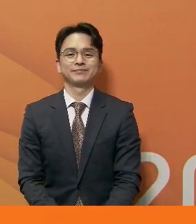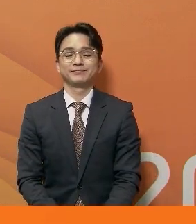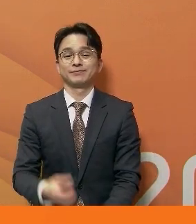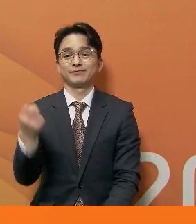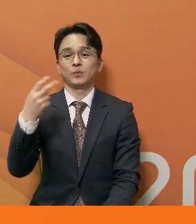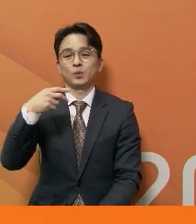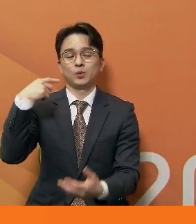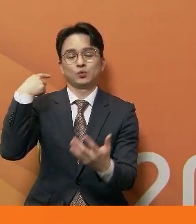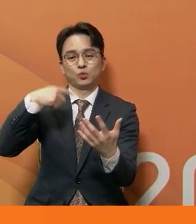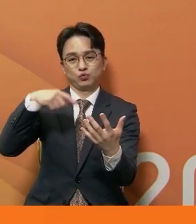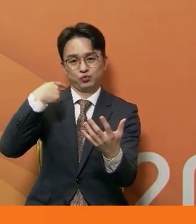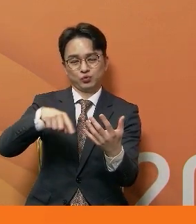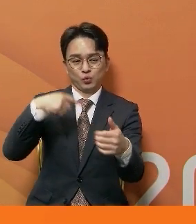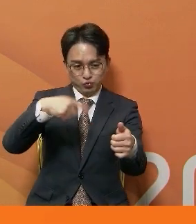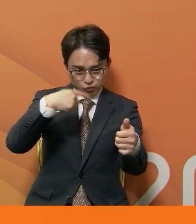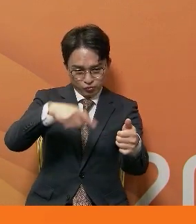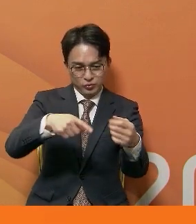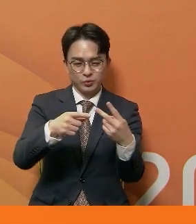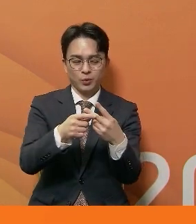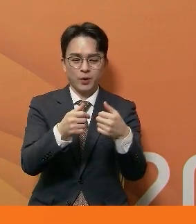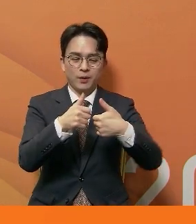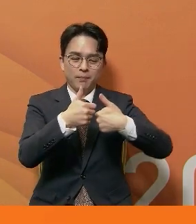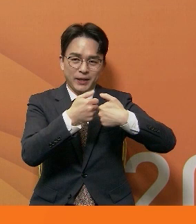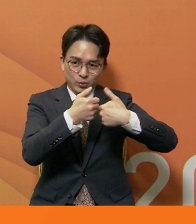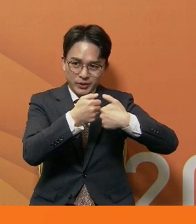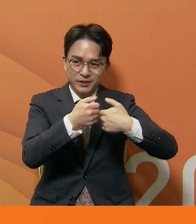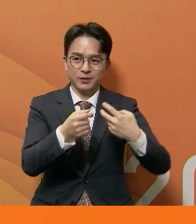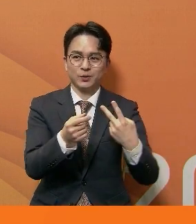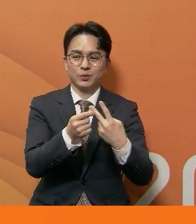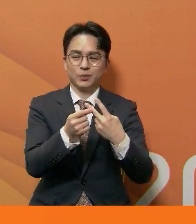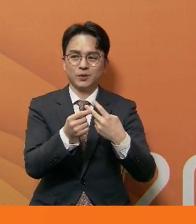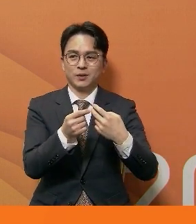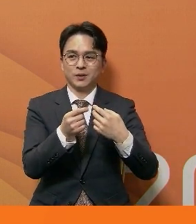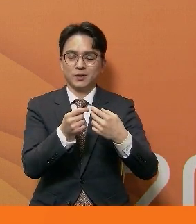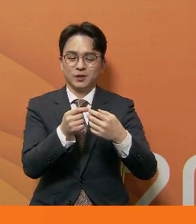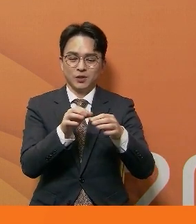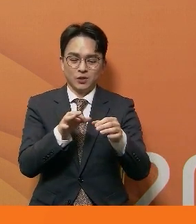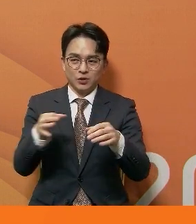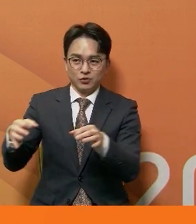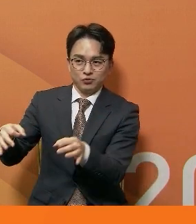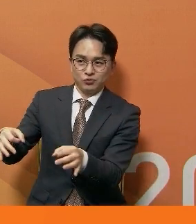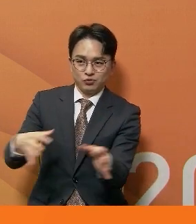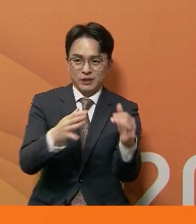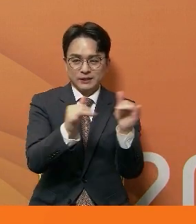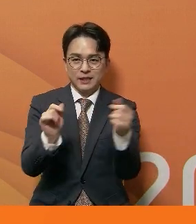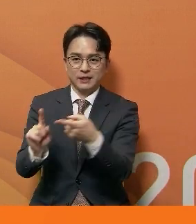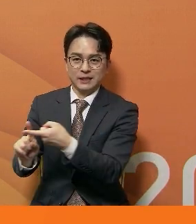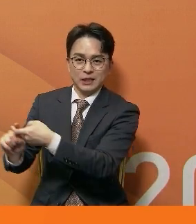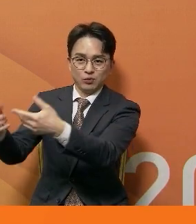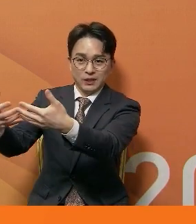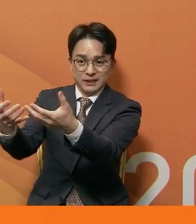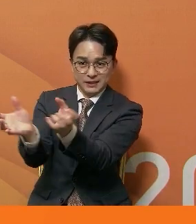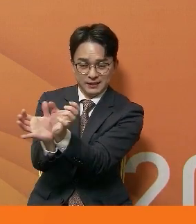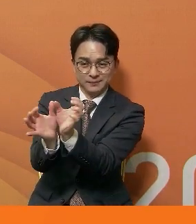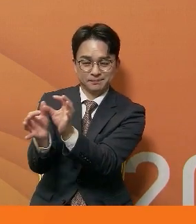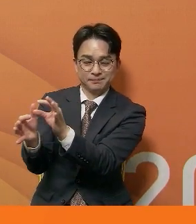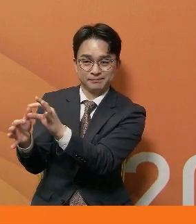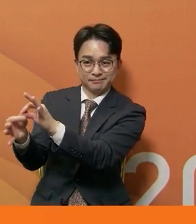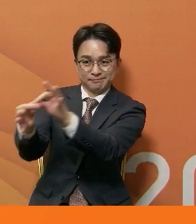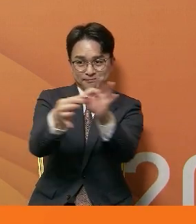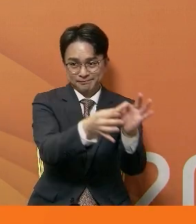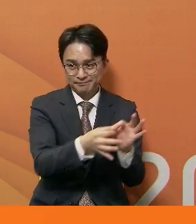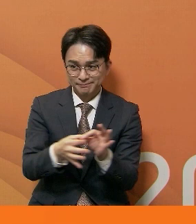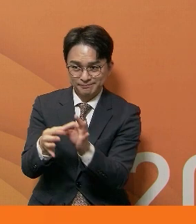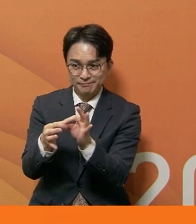또한 교육과 멘토링 그리고 컨설팅 투자자 네트워킹 등을 통해서 컨텐츠 기업 맞춤형 통합 IR 프로그램을